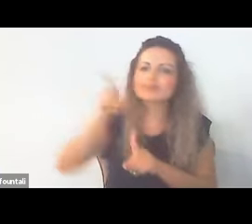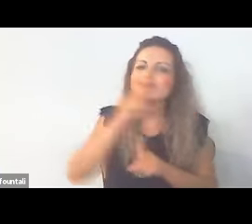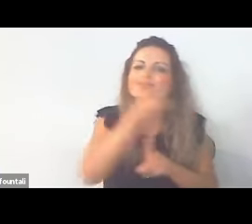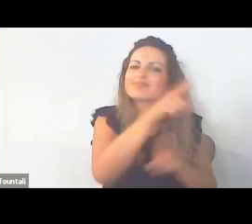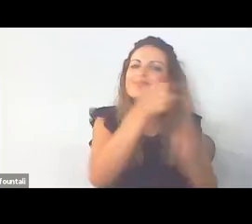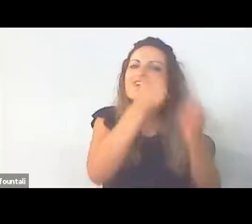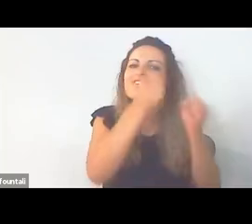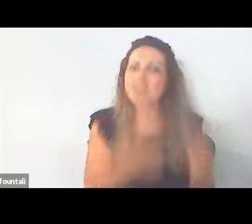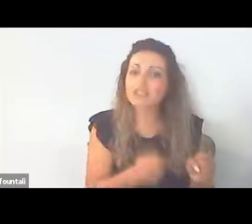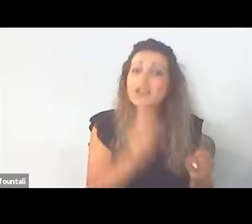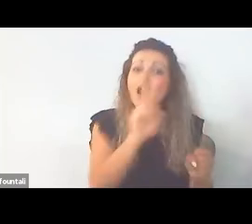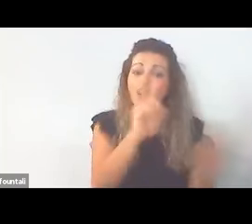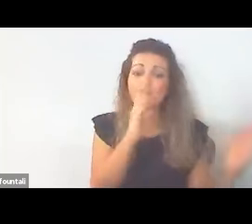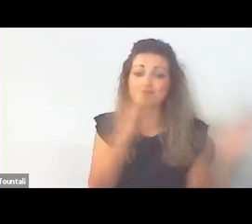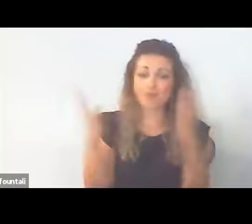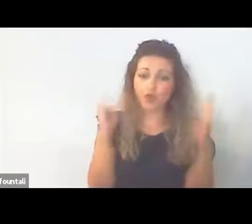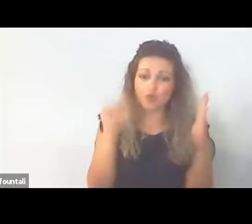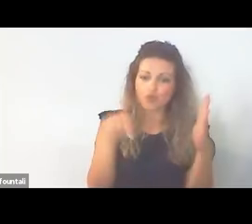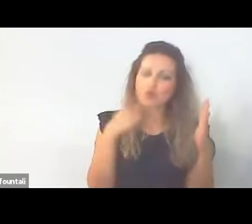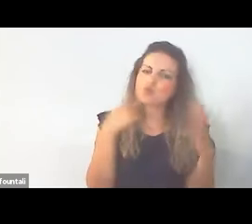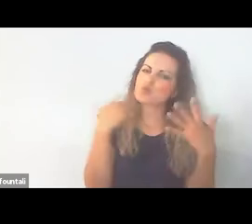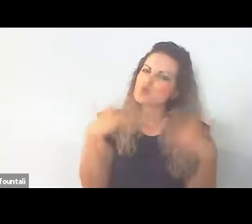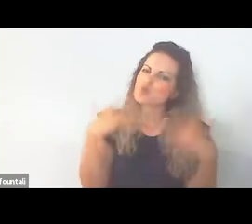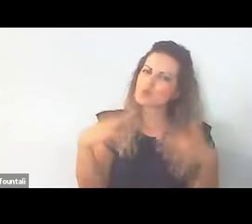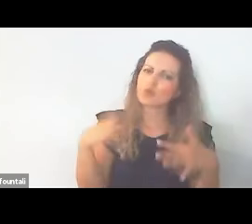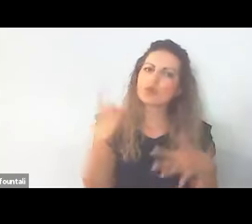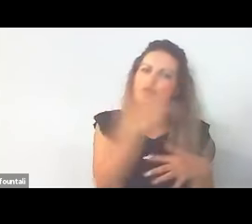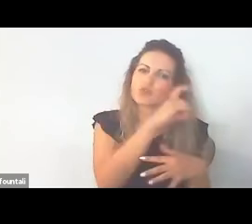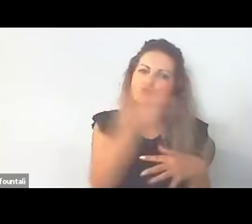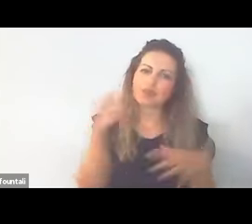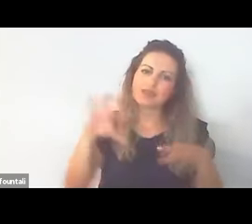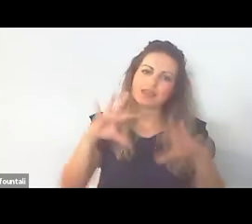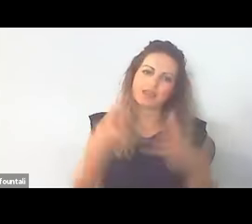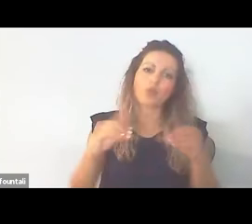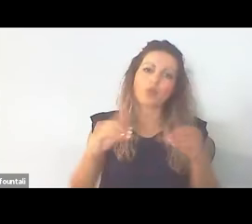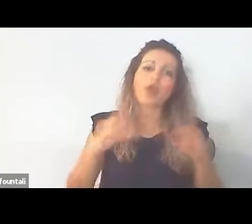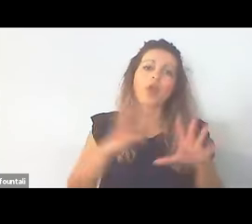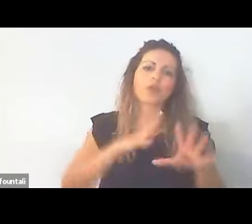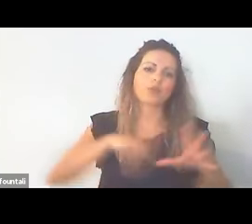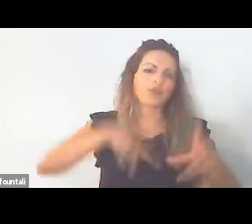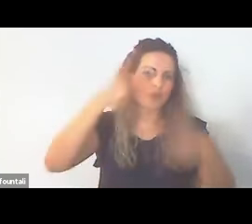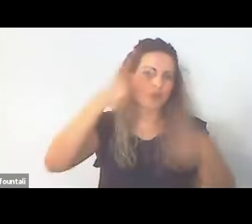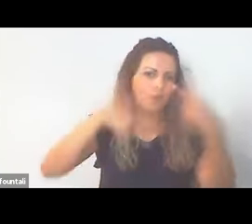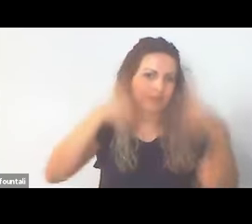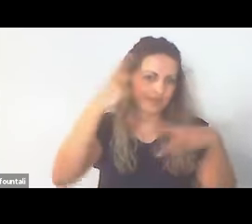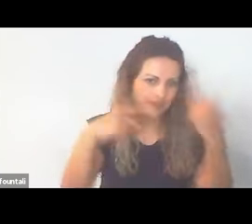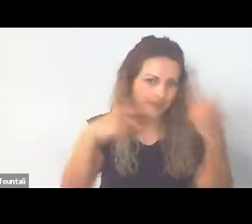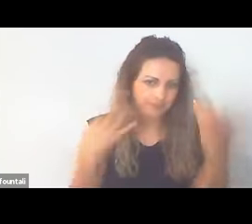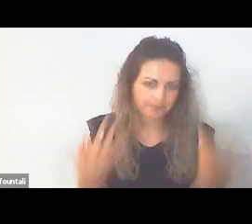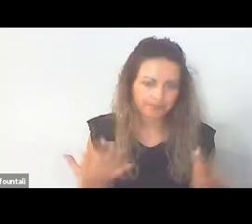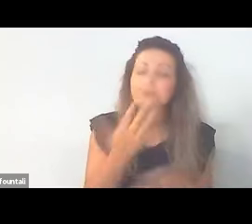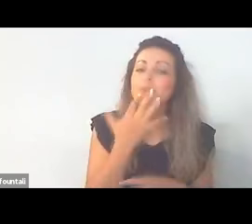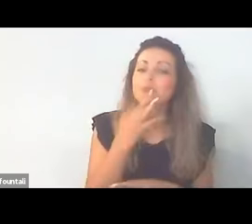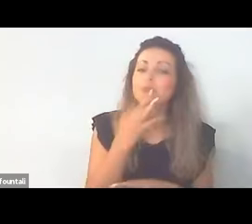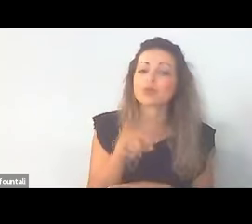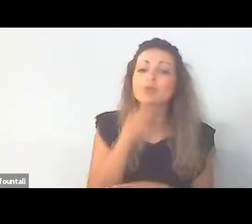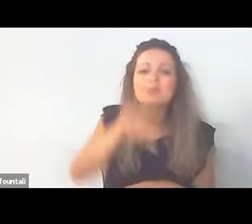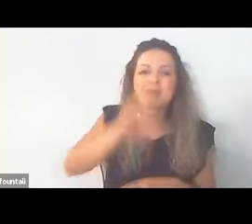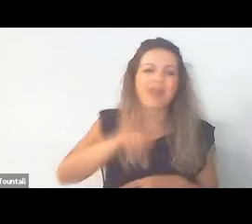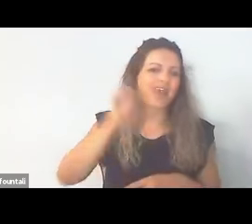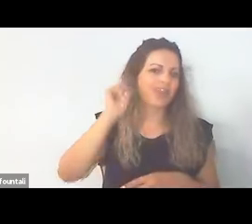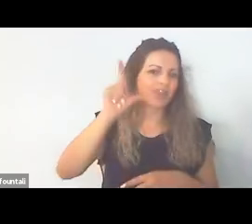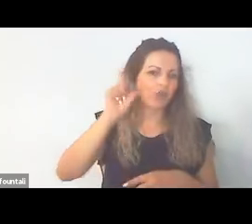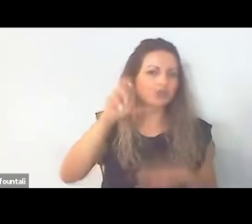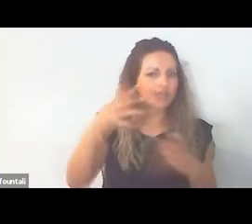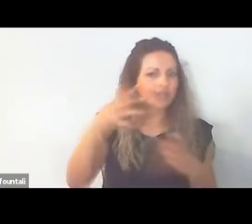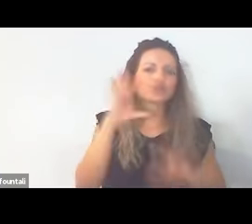όντως δύσκολη συνολικά για τα ανθρώπινα δικαιώματα. Με αυτή την έννοια και η σημερινή εκδήλωση έχει το στόχο να